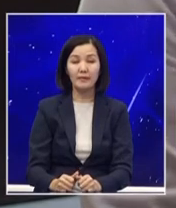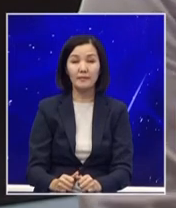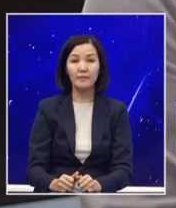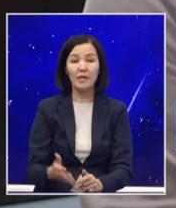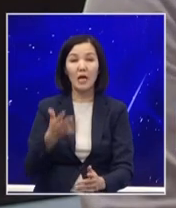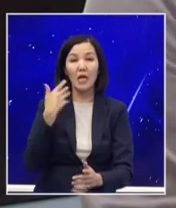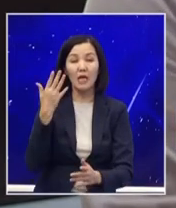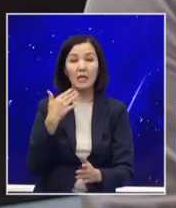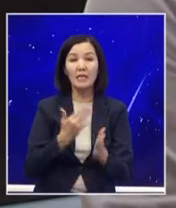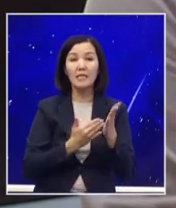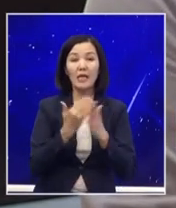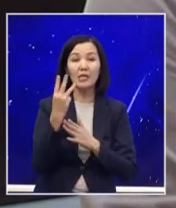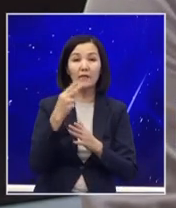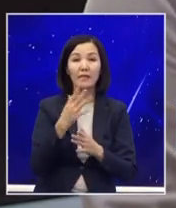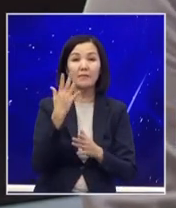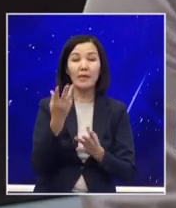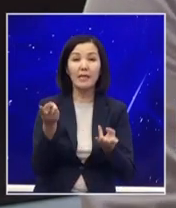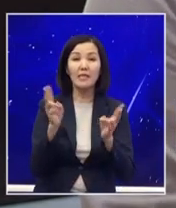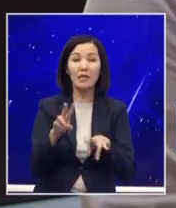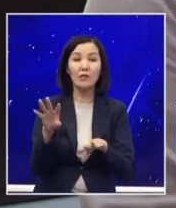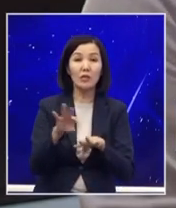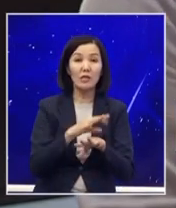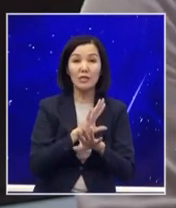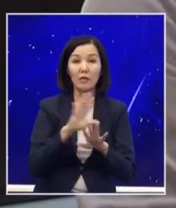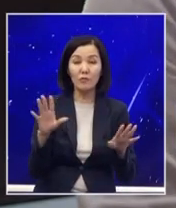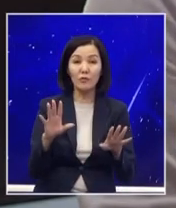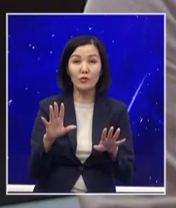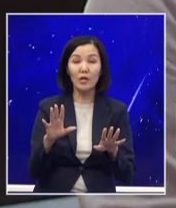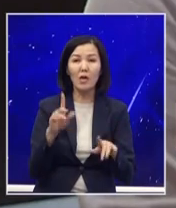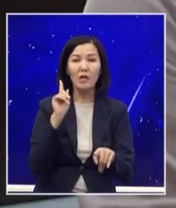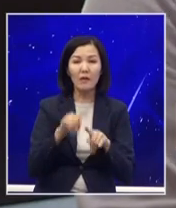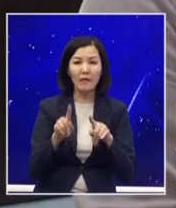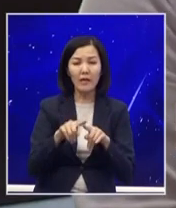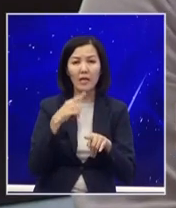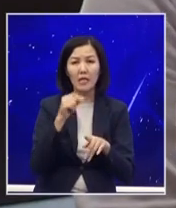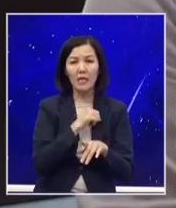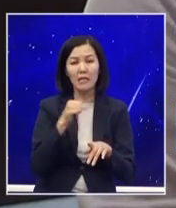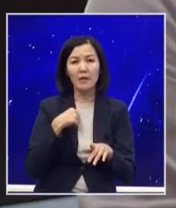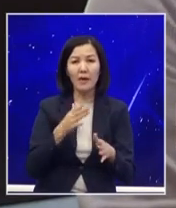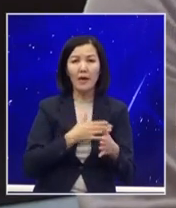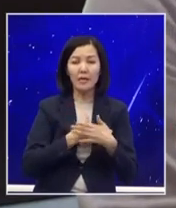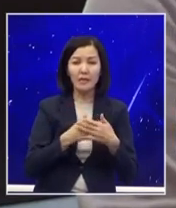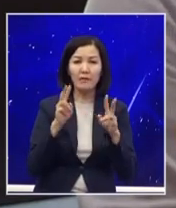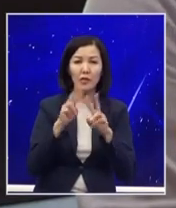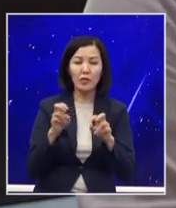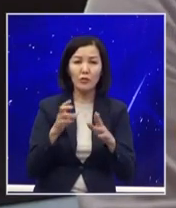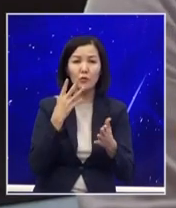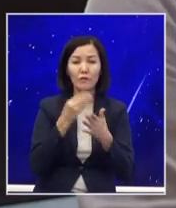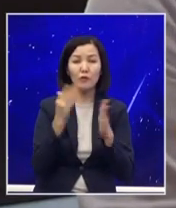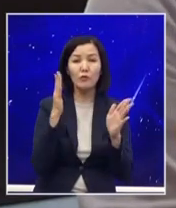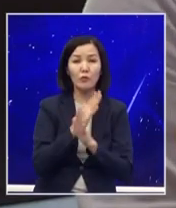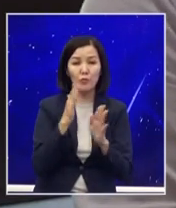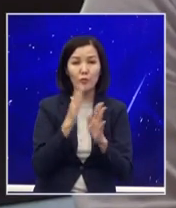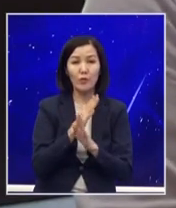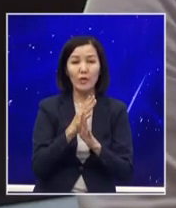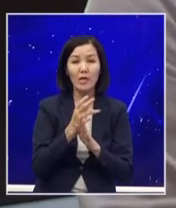Когда девушка старше 25 лет остается незамужней, ее начинают торопить. Она и сама активно ищет свою судьбу. Сериал рассказывает именно